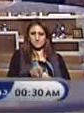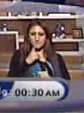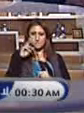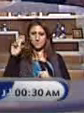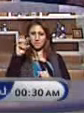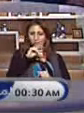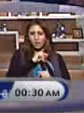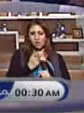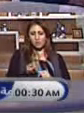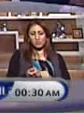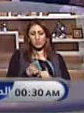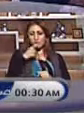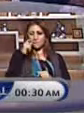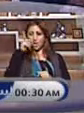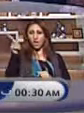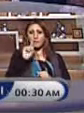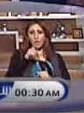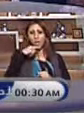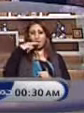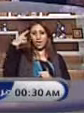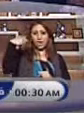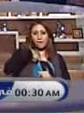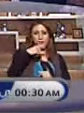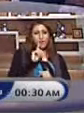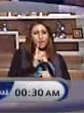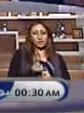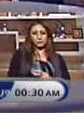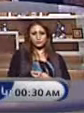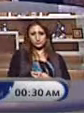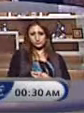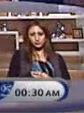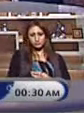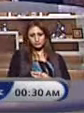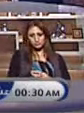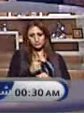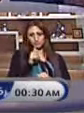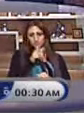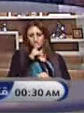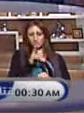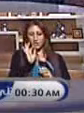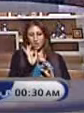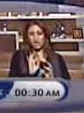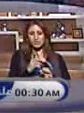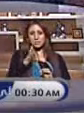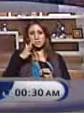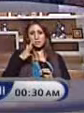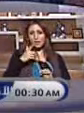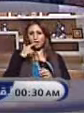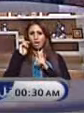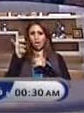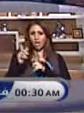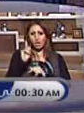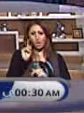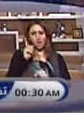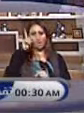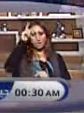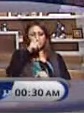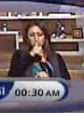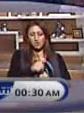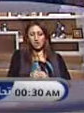السط وربما ياتيني الخصمان منكم فيكون احدهما الحن في حجته من الاخر